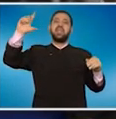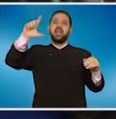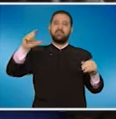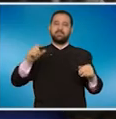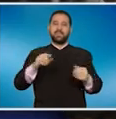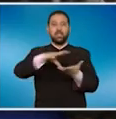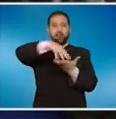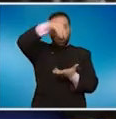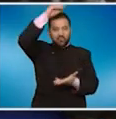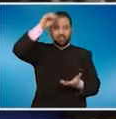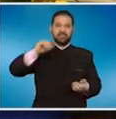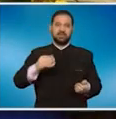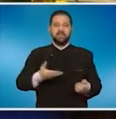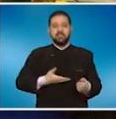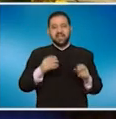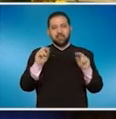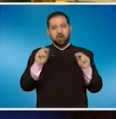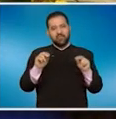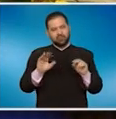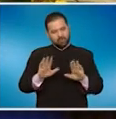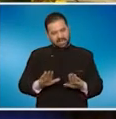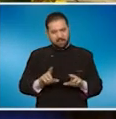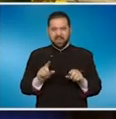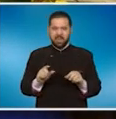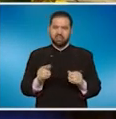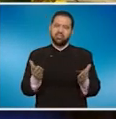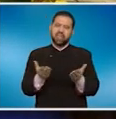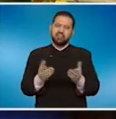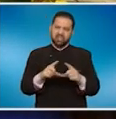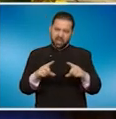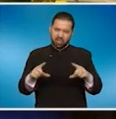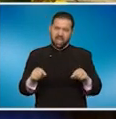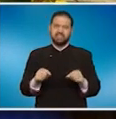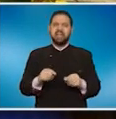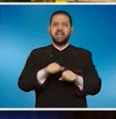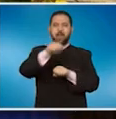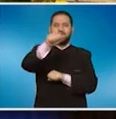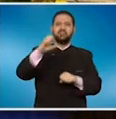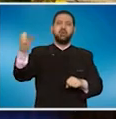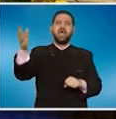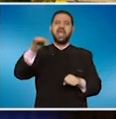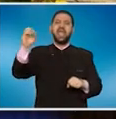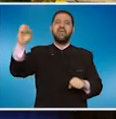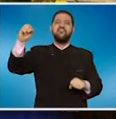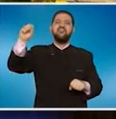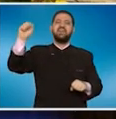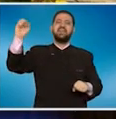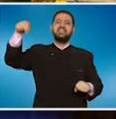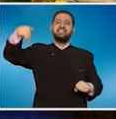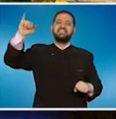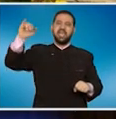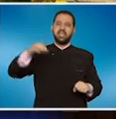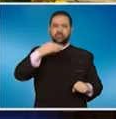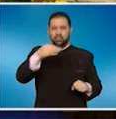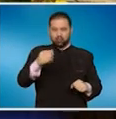creștini. Părinte profesor, să rămânem aici la textul acesta de la Efeseni și spune așa: pentru aceea,